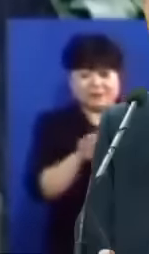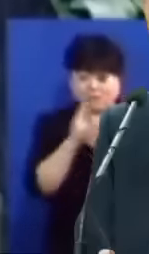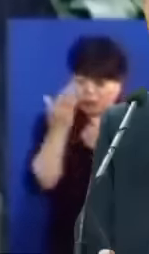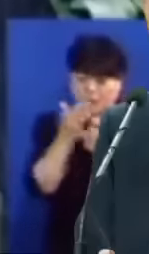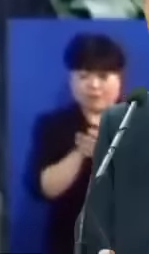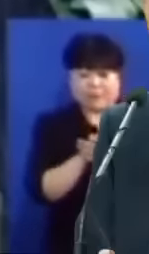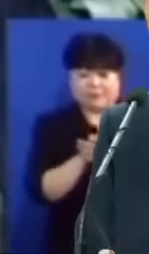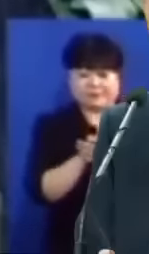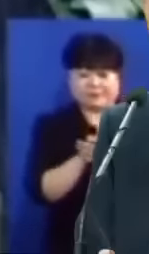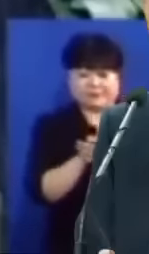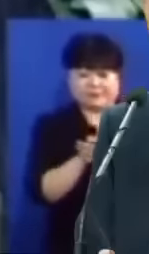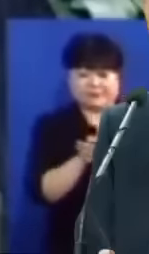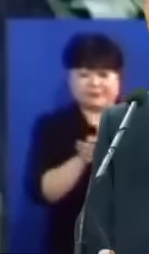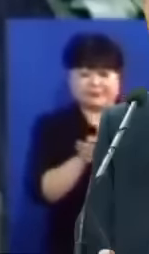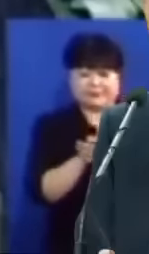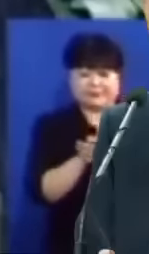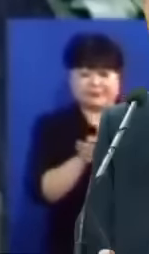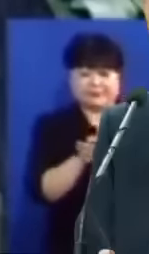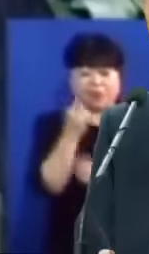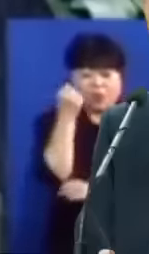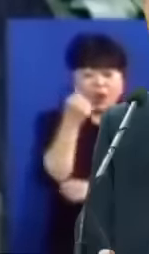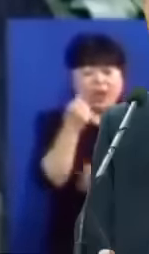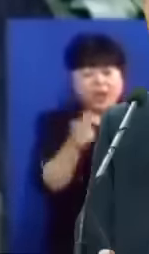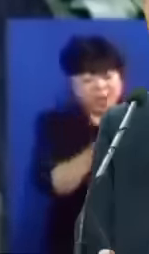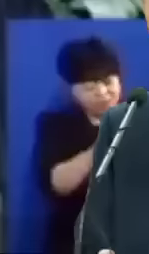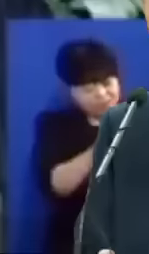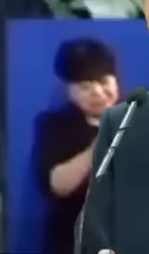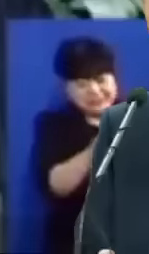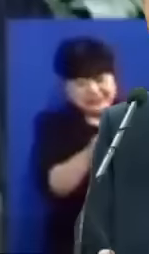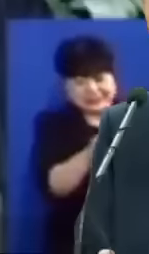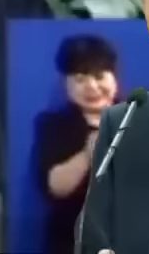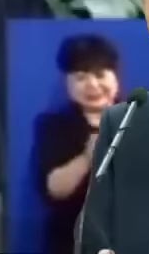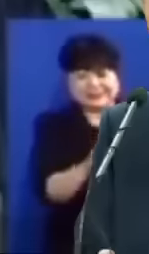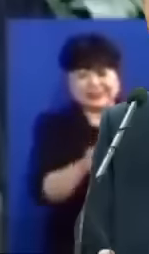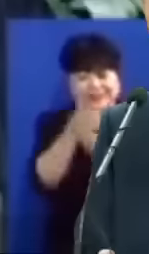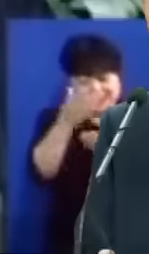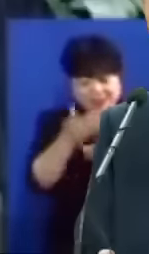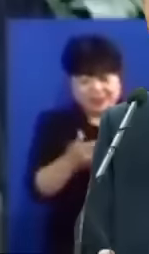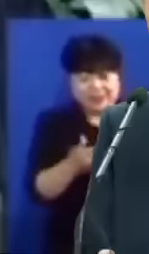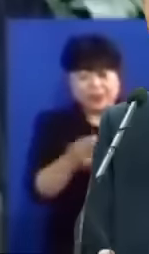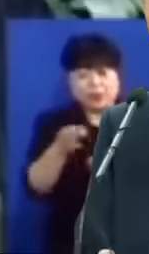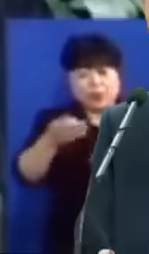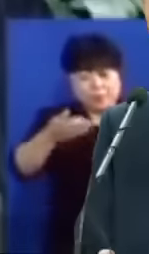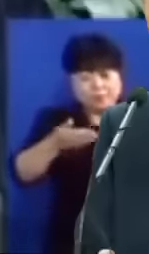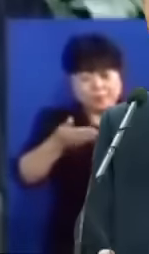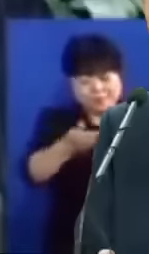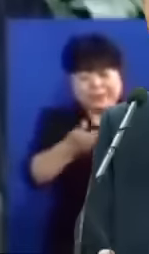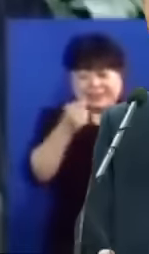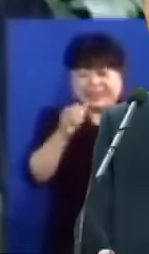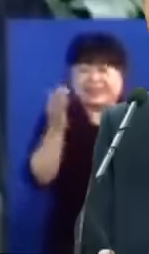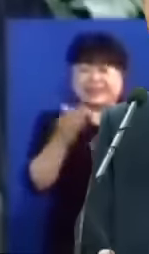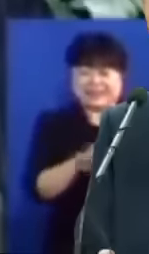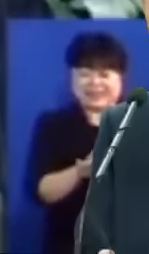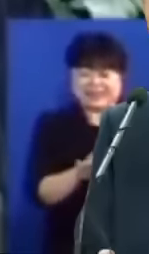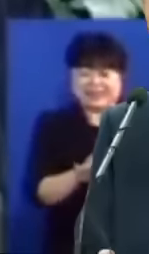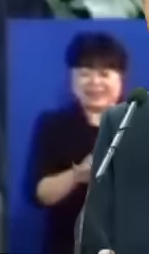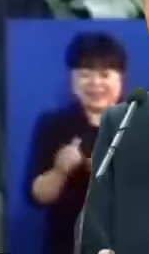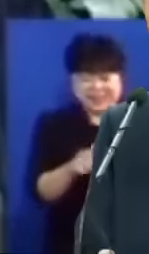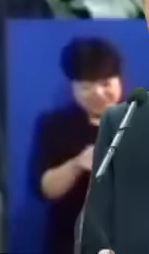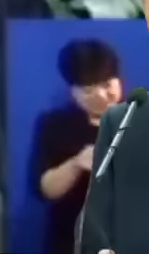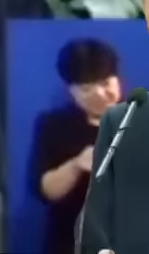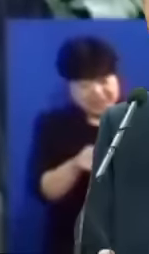되는 것입니다. 원래 여자는 받아서 살게 돼 있어요. 여자가